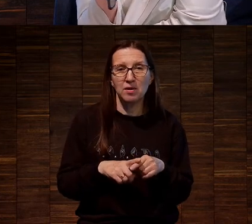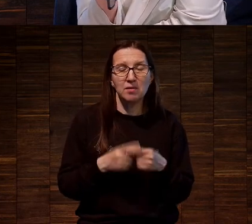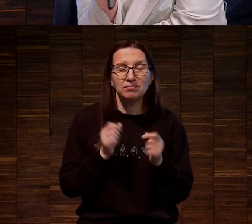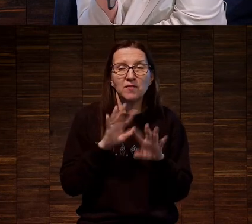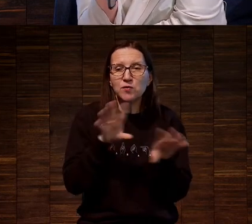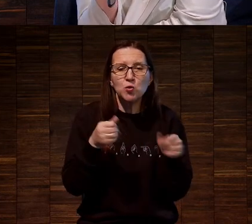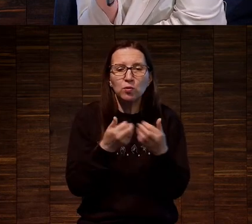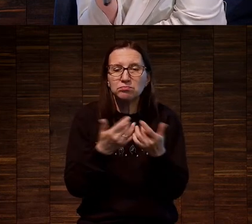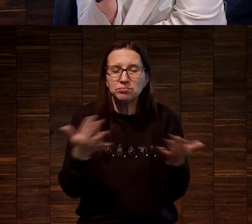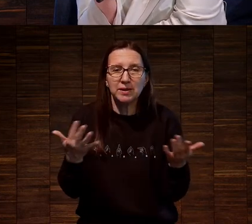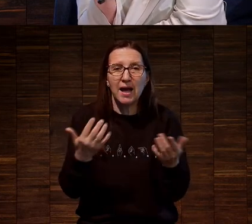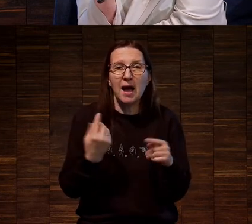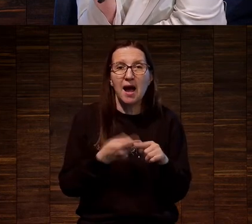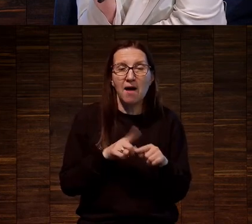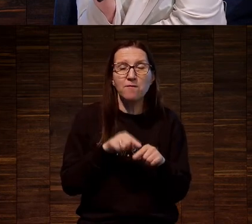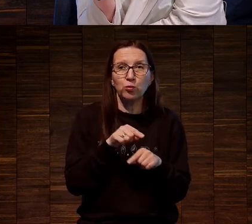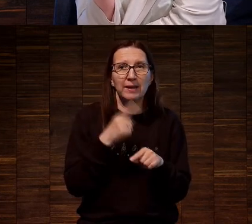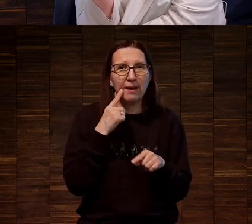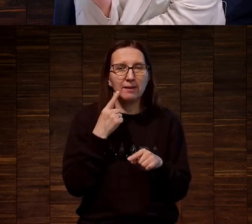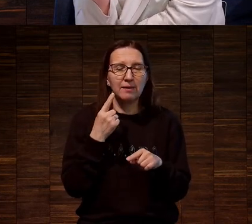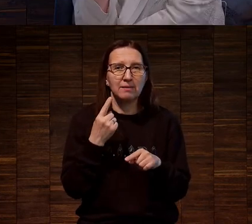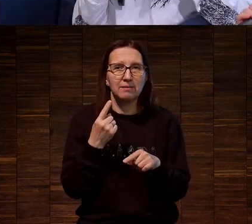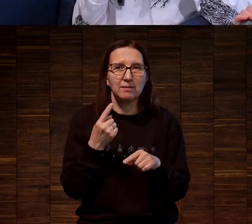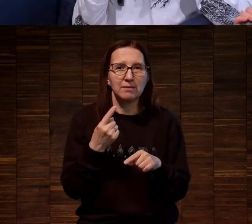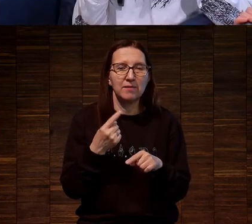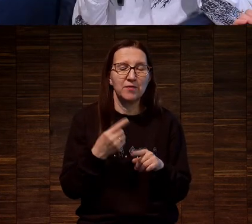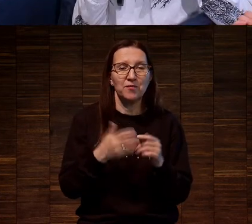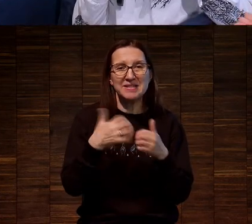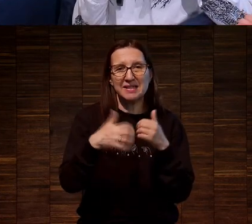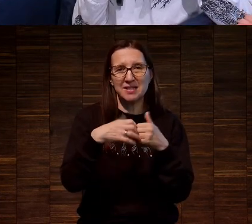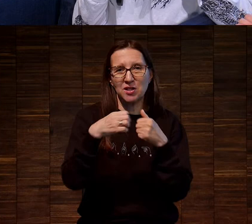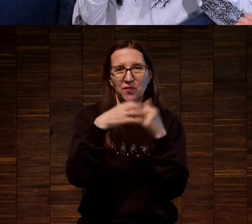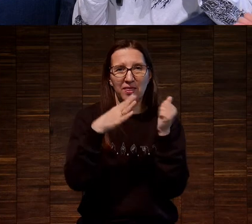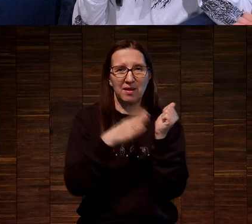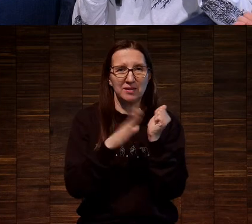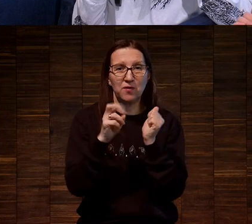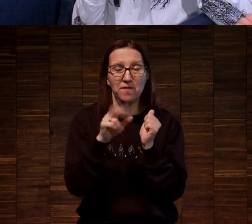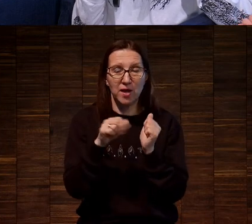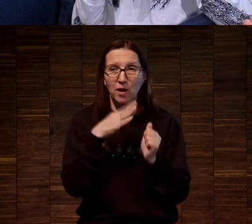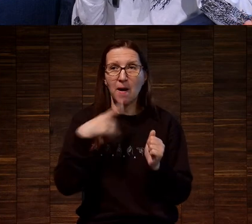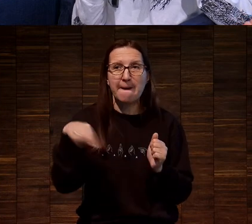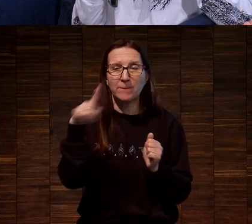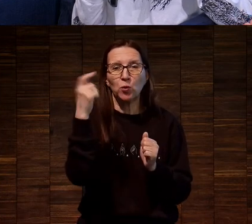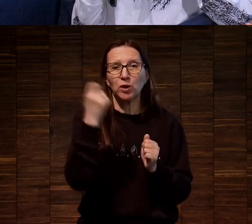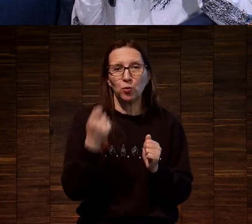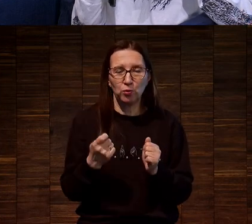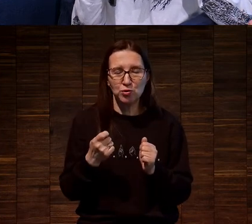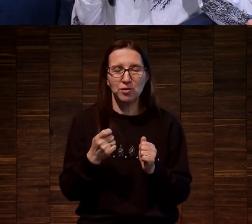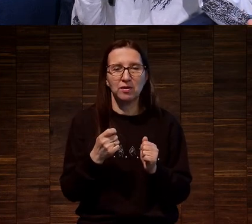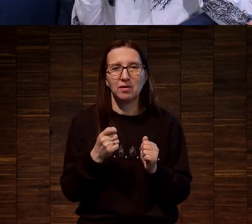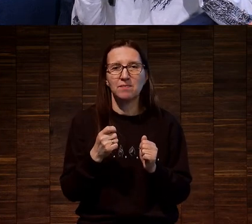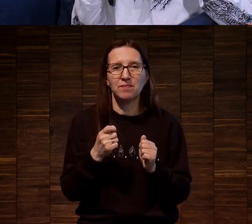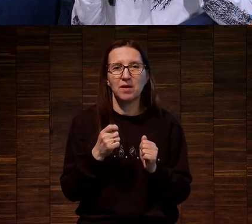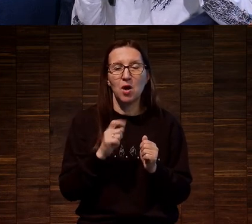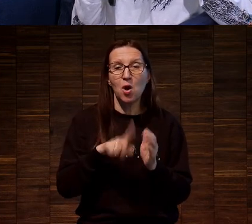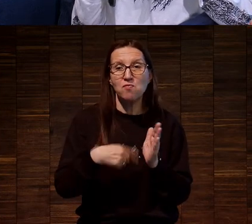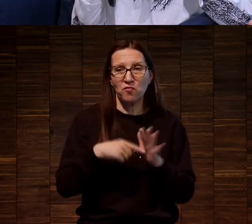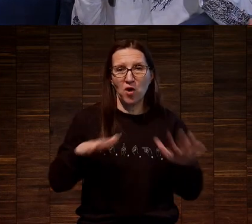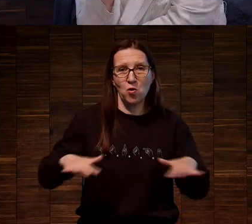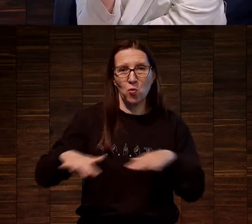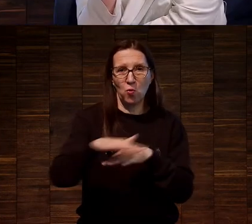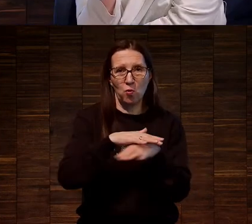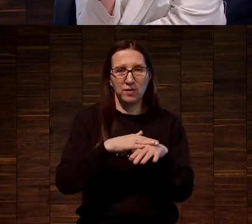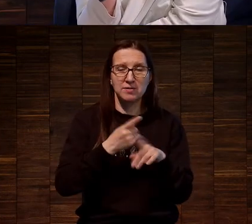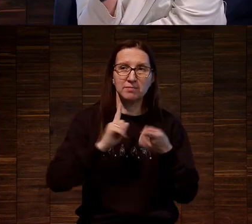Разнообразного, да, красивого. Это практика, которая известна с середины XIX века. Художники отправлялись по городскому